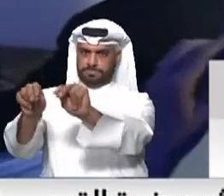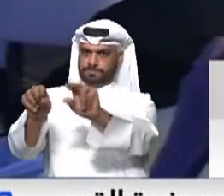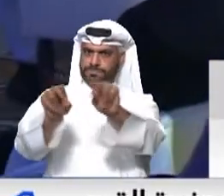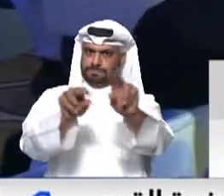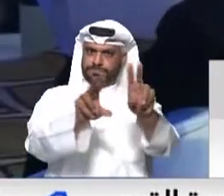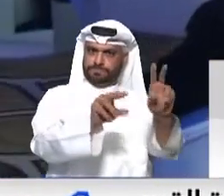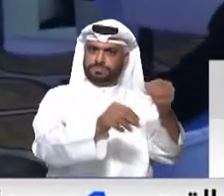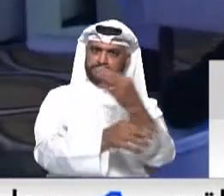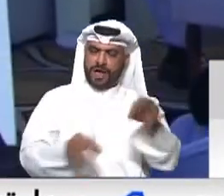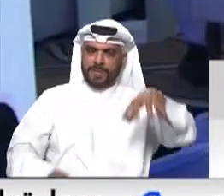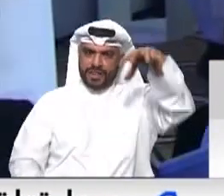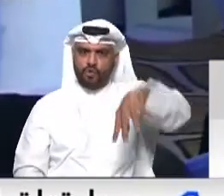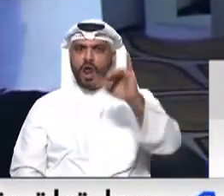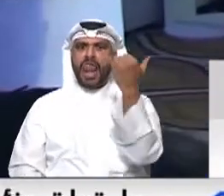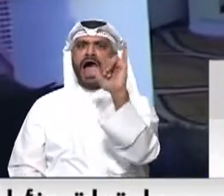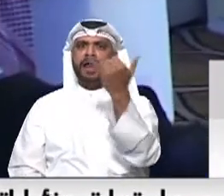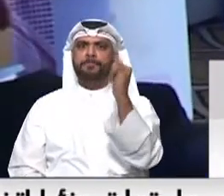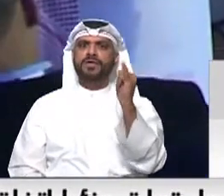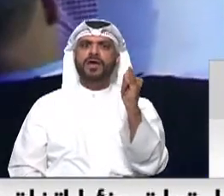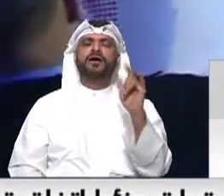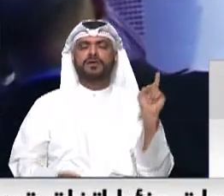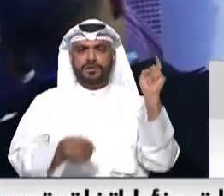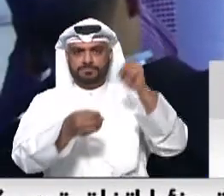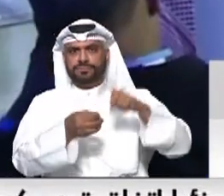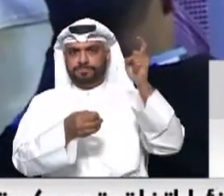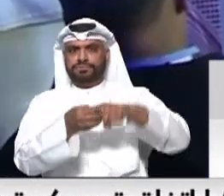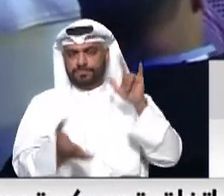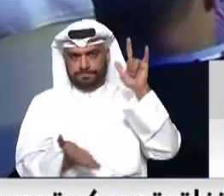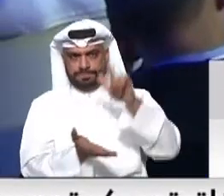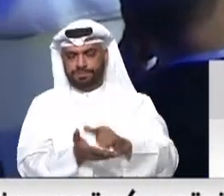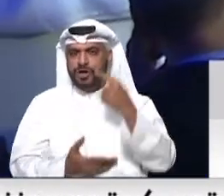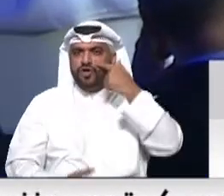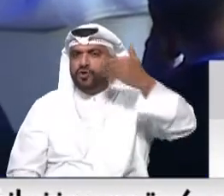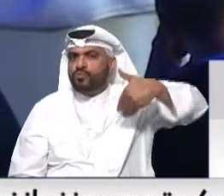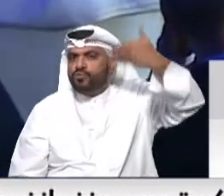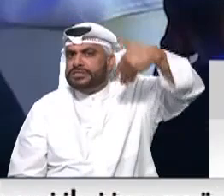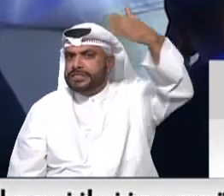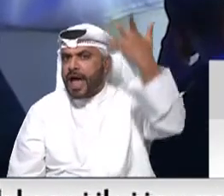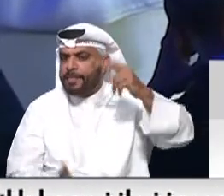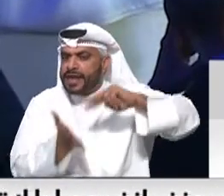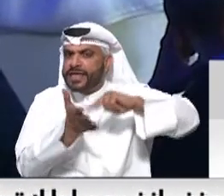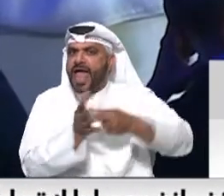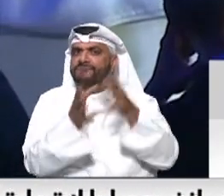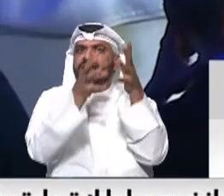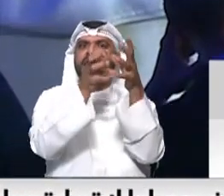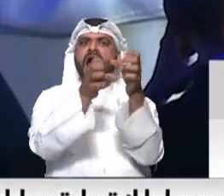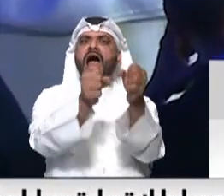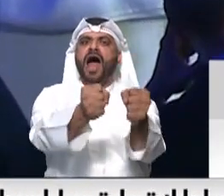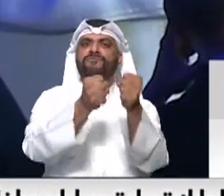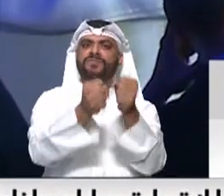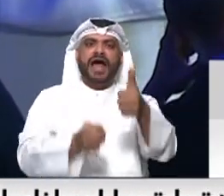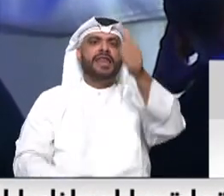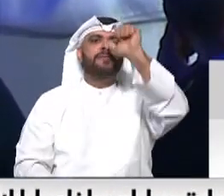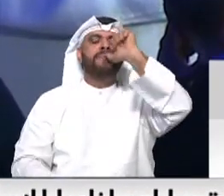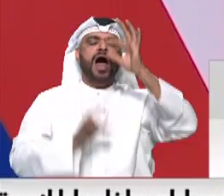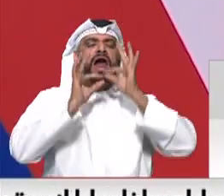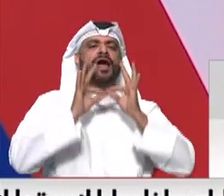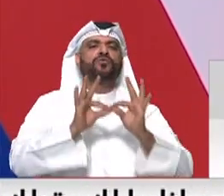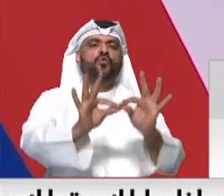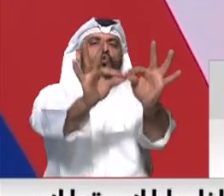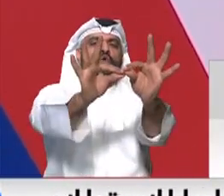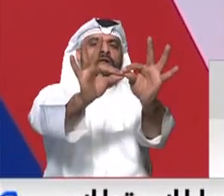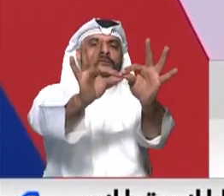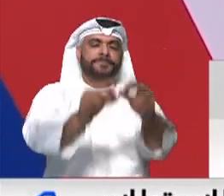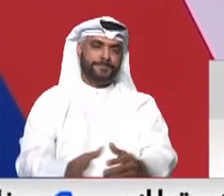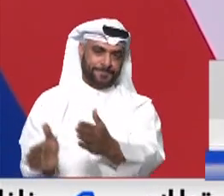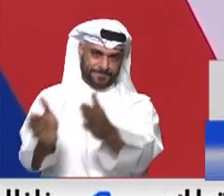والري في الدول العربية. ويناقش الاجتماع الرؤى المستقبلية لتحقيق الأمن المائي العربي المستدام. في هذا